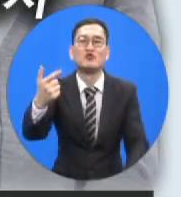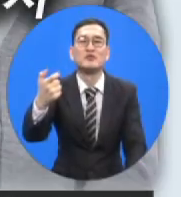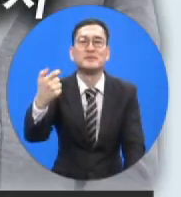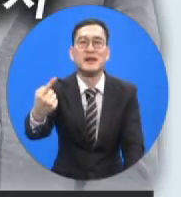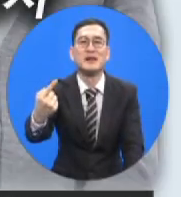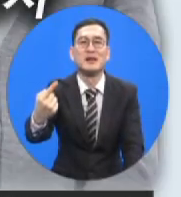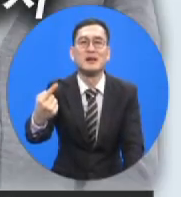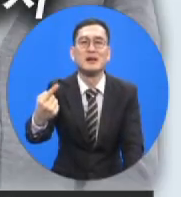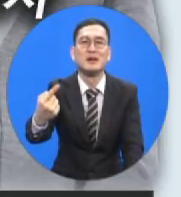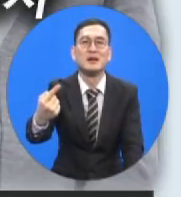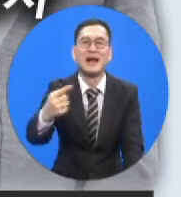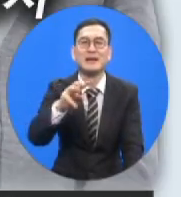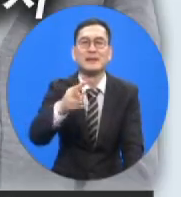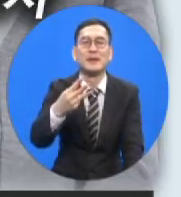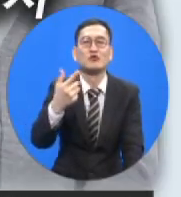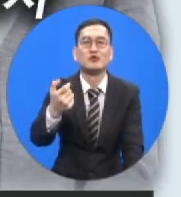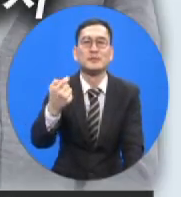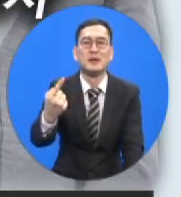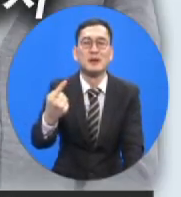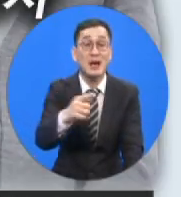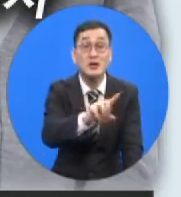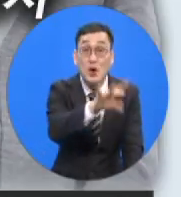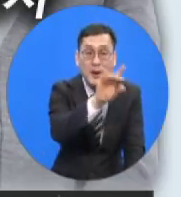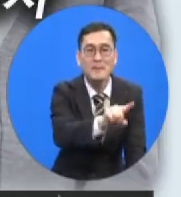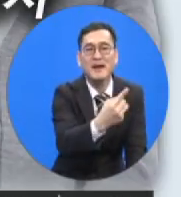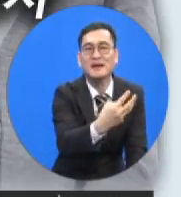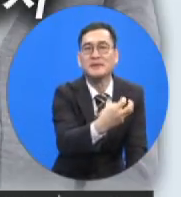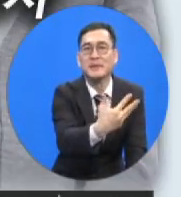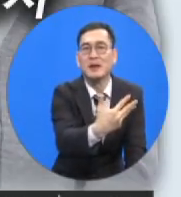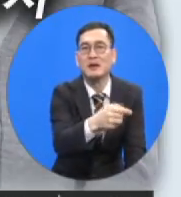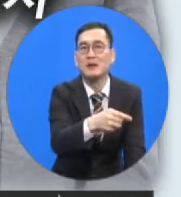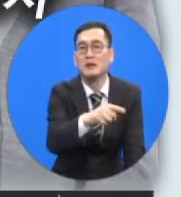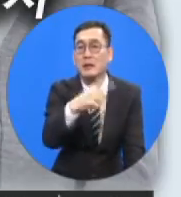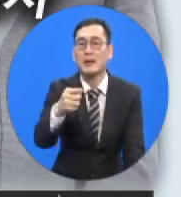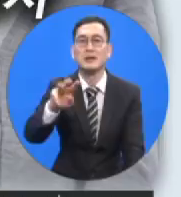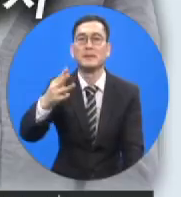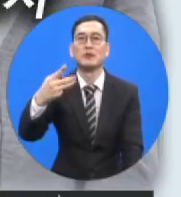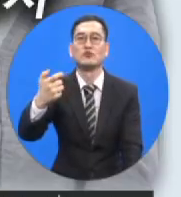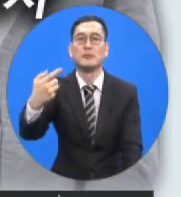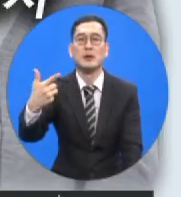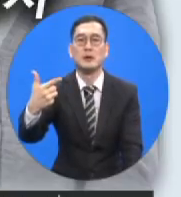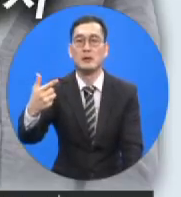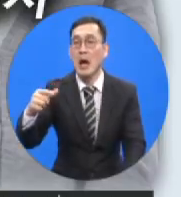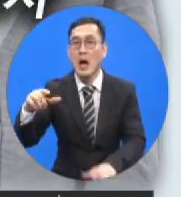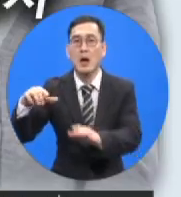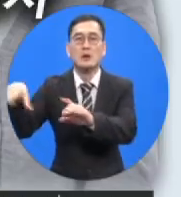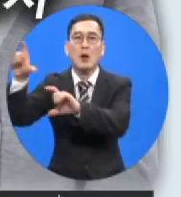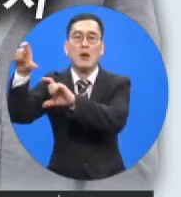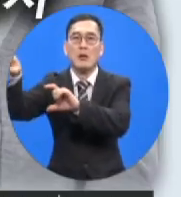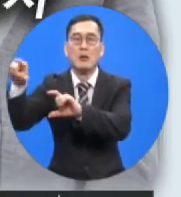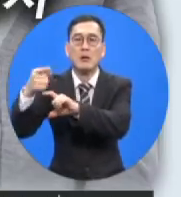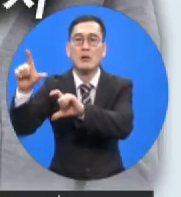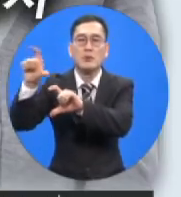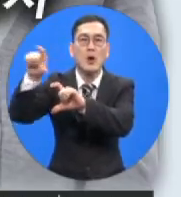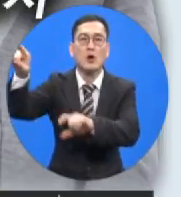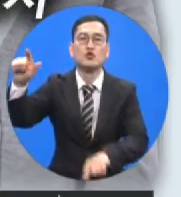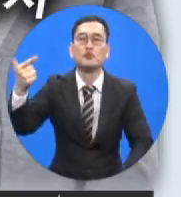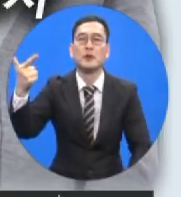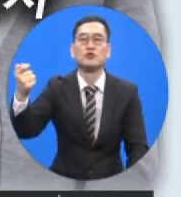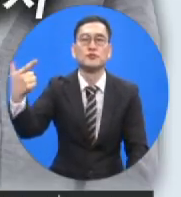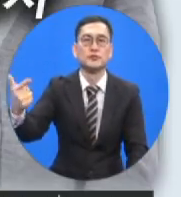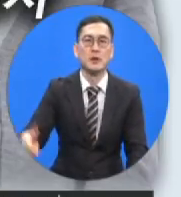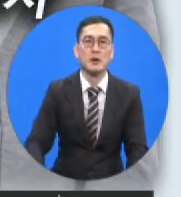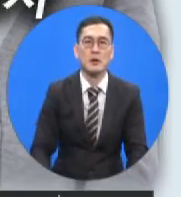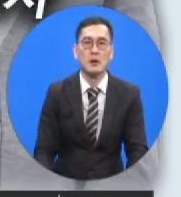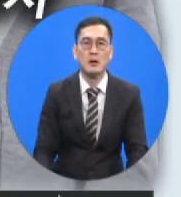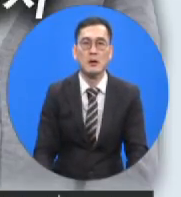666명으로 정정이 됐습니다. 12번 확진자 거의 전국을 돌아다녔다 라고 표현할